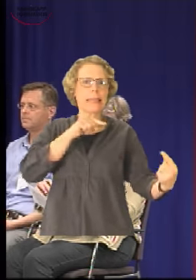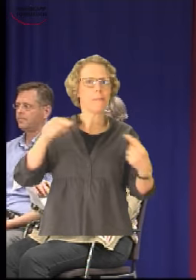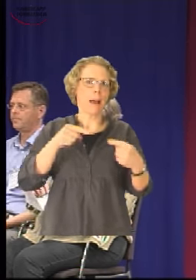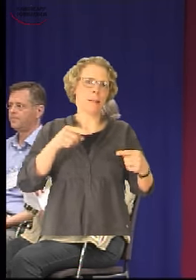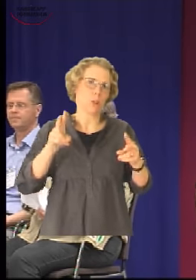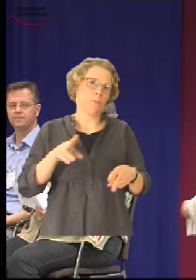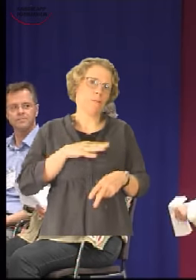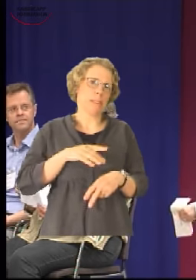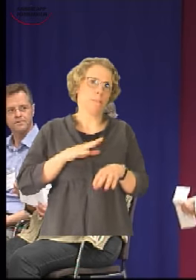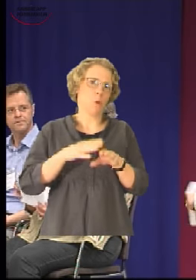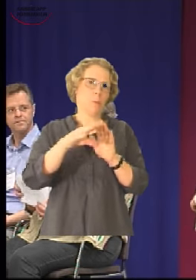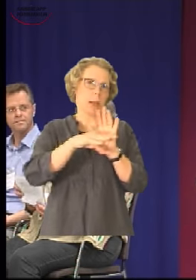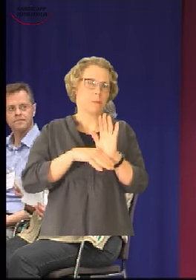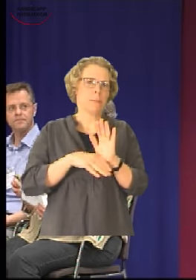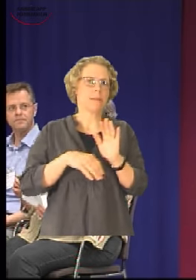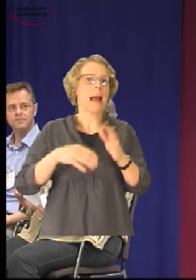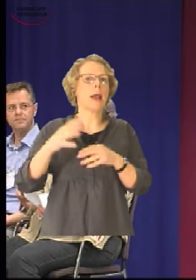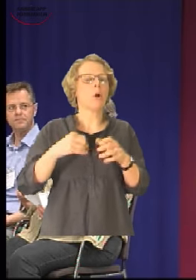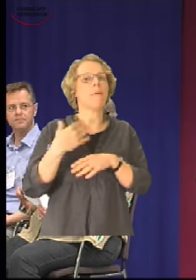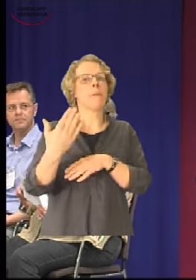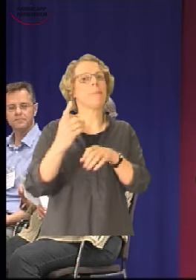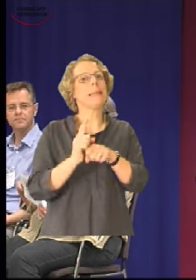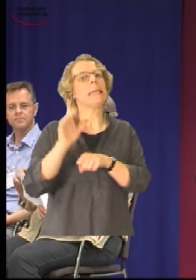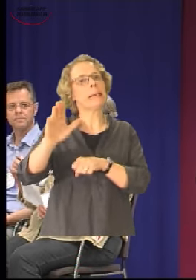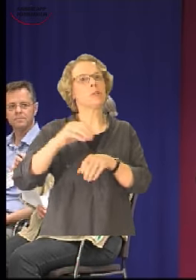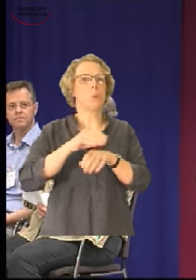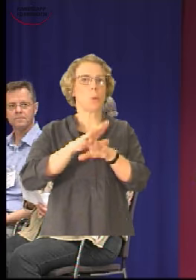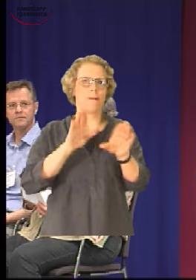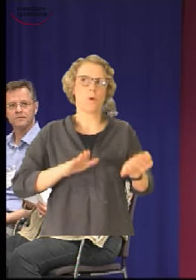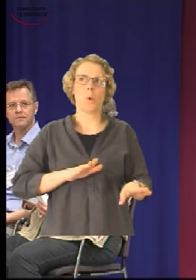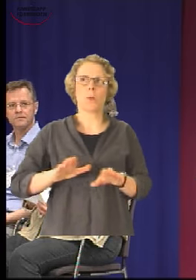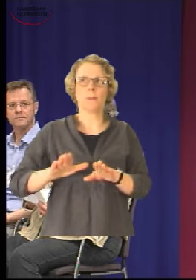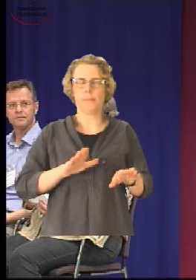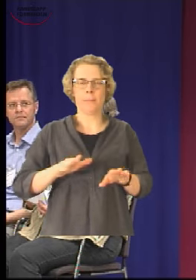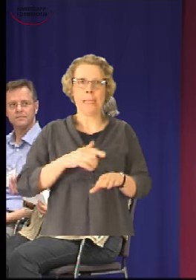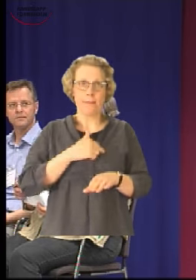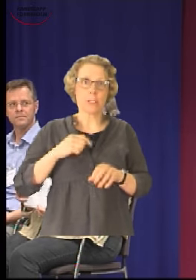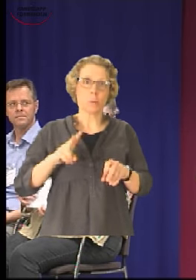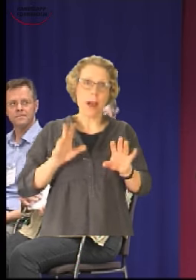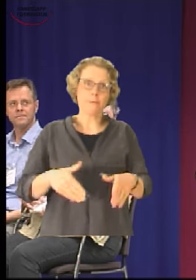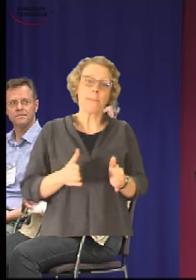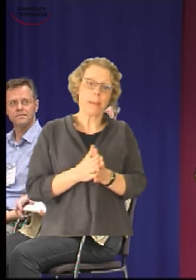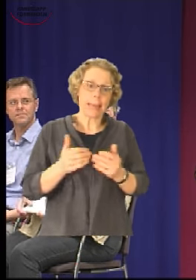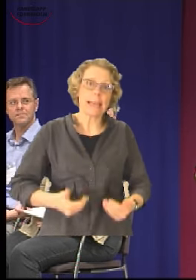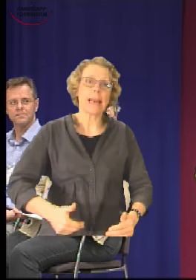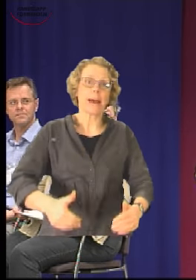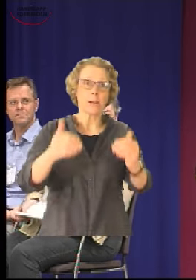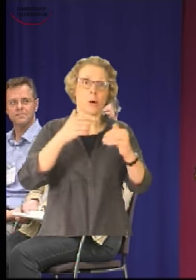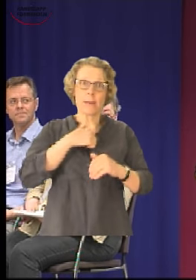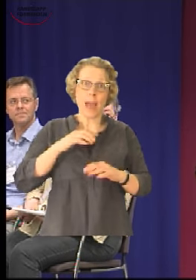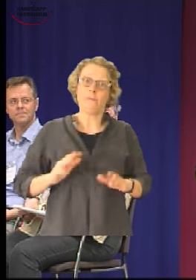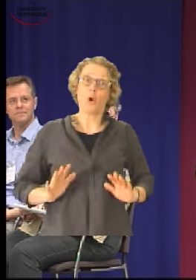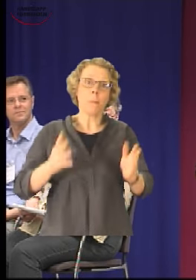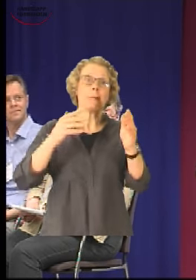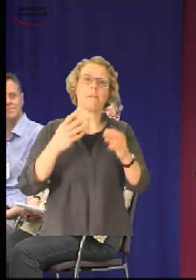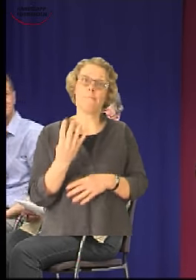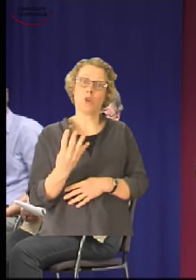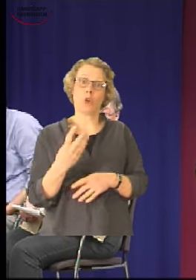om framtidens sjukvård. Vi som har varit här hela dagen, vi har haft 4 seminarier om